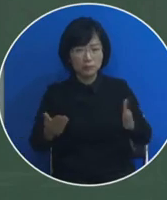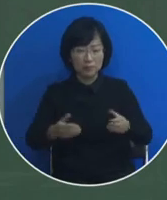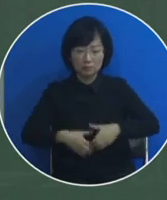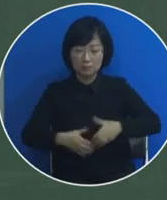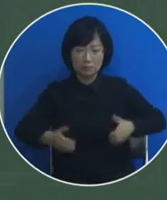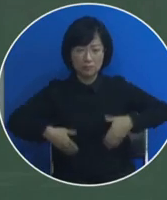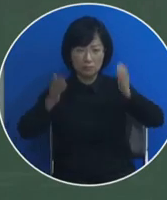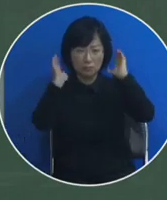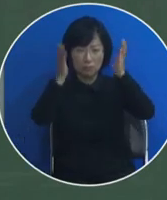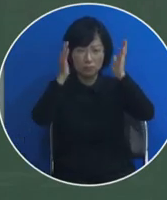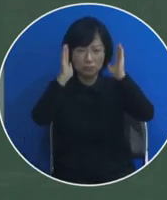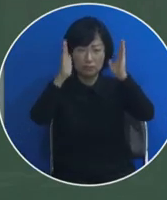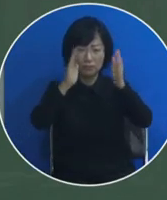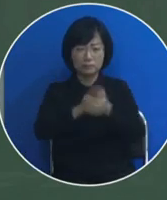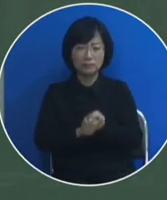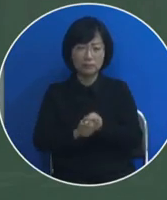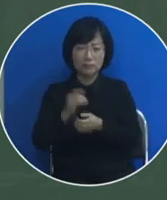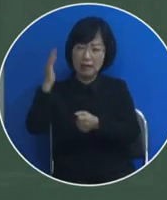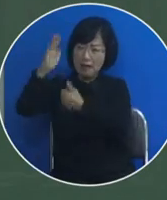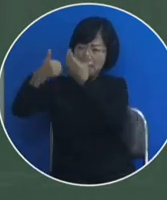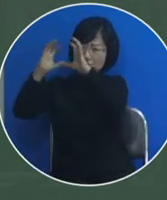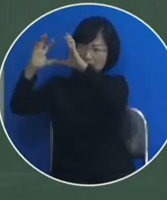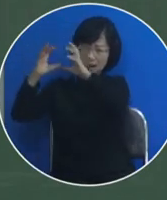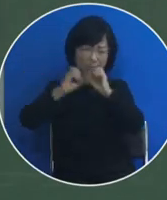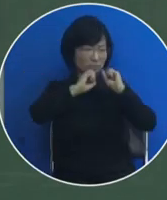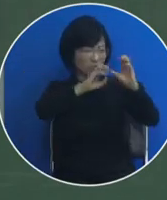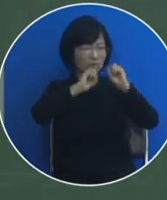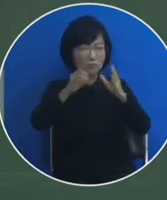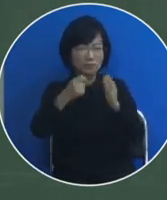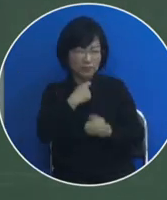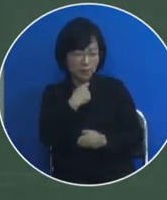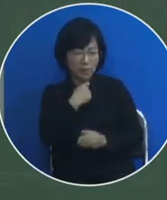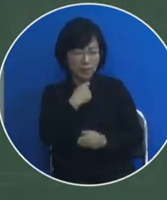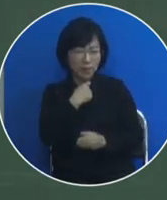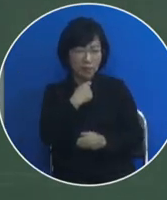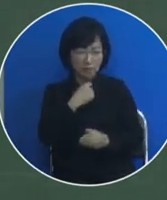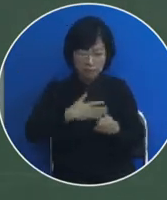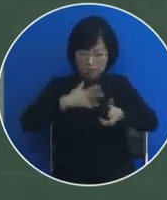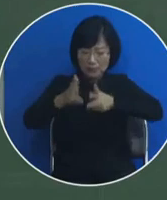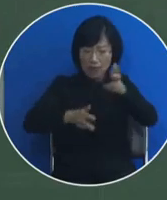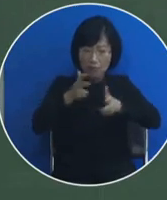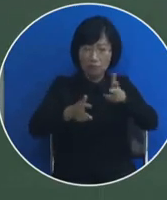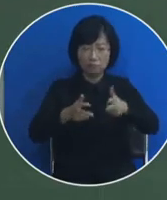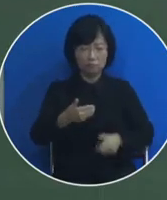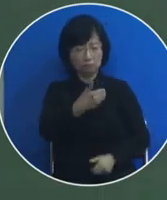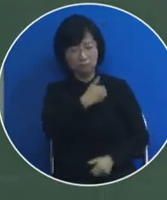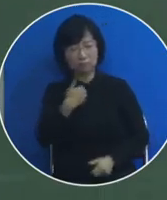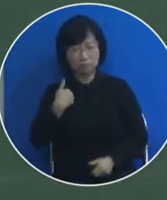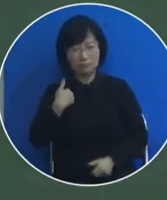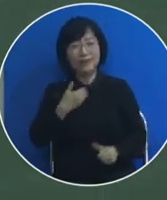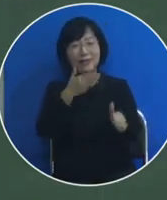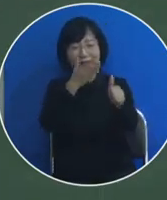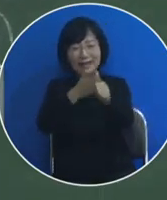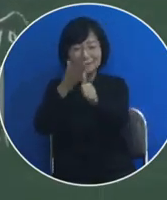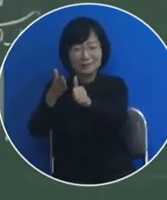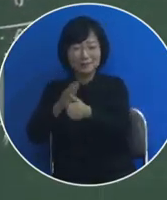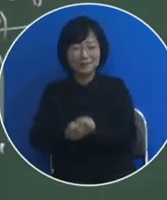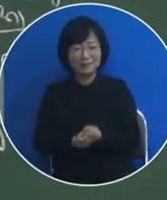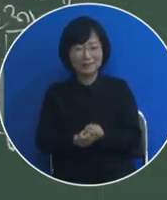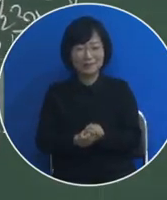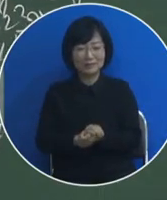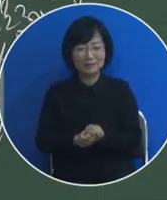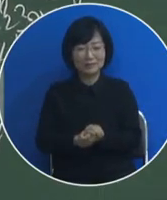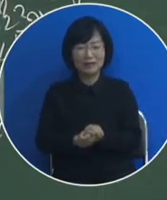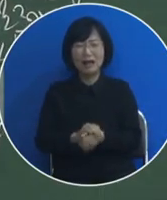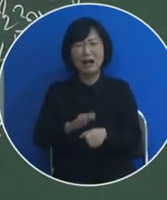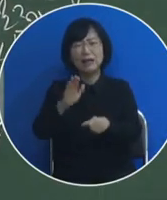the sake. 나는 이것 때문에 사업한다. I run my business for this. 당당히. Boldly say that. 자꾸 여러분 틀린데 여기에 잡히니까 그래요. It's because you keep on